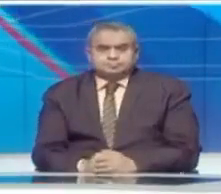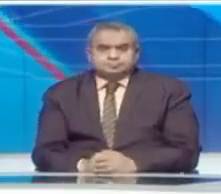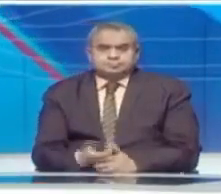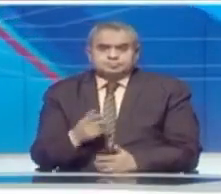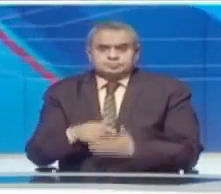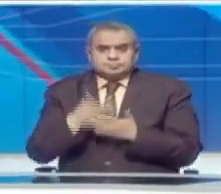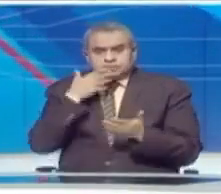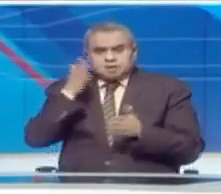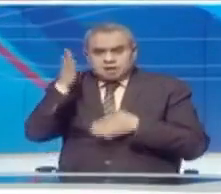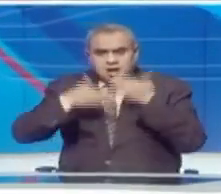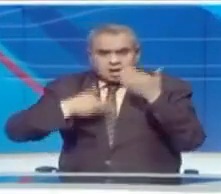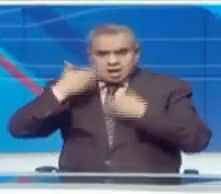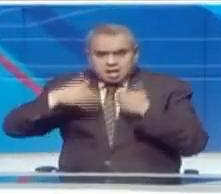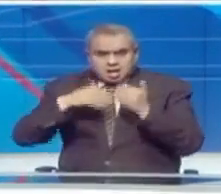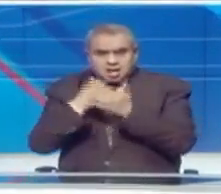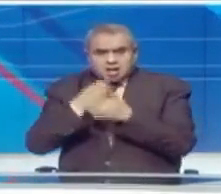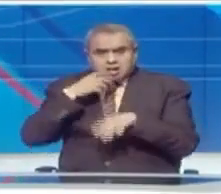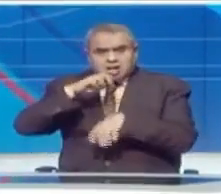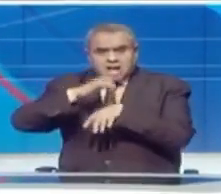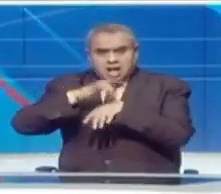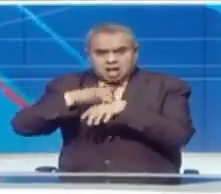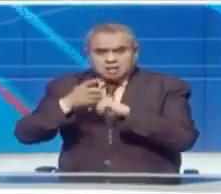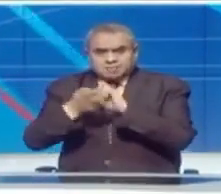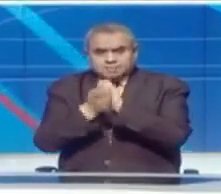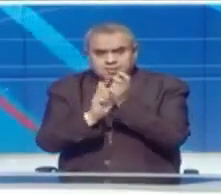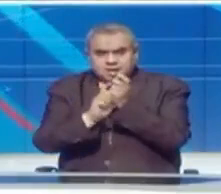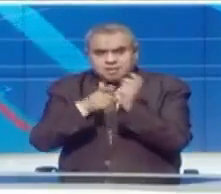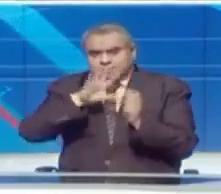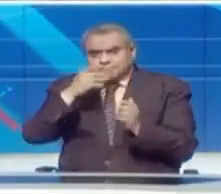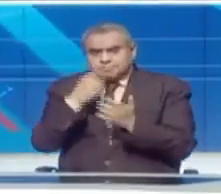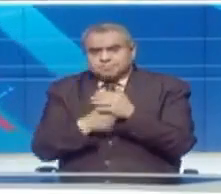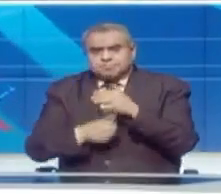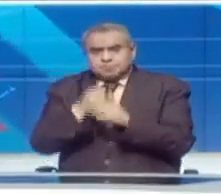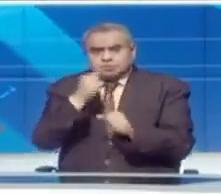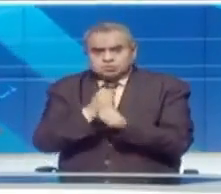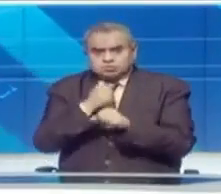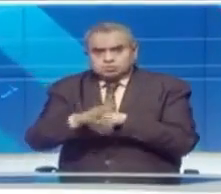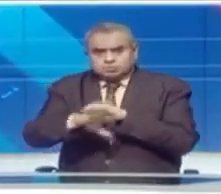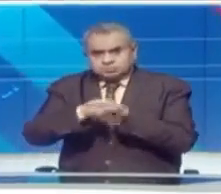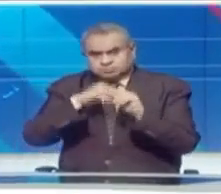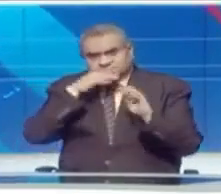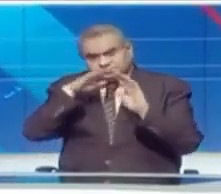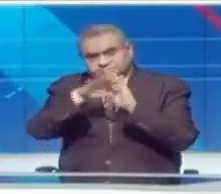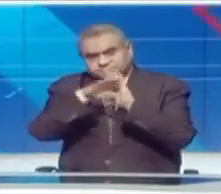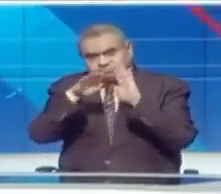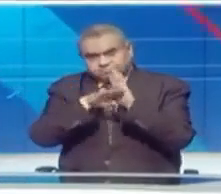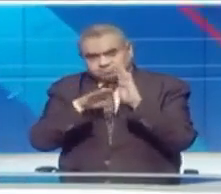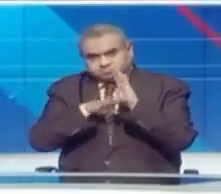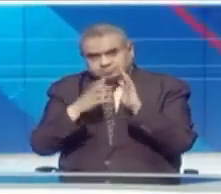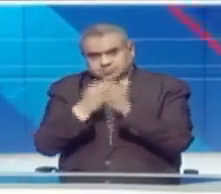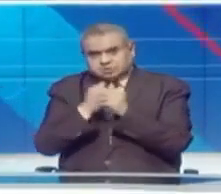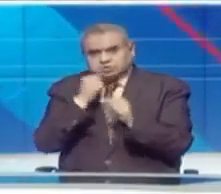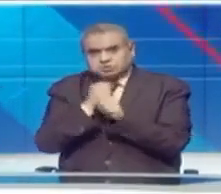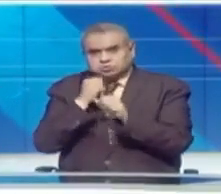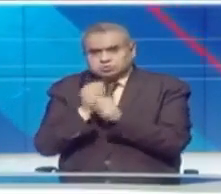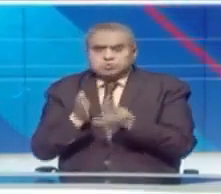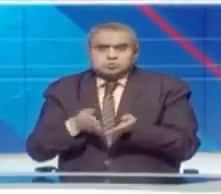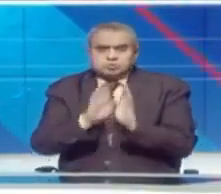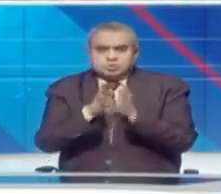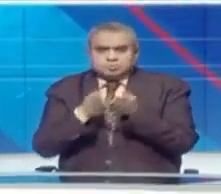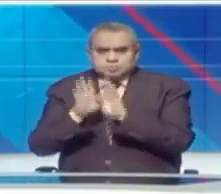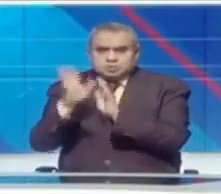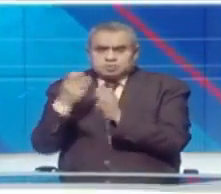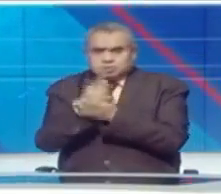لجراحات المفاصل الصناعية. فبالتالي احنا عاملين فيها محاور لكل التخصصات الدقيقة